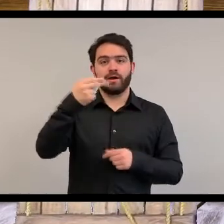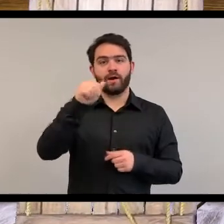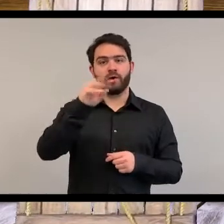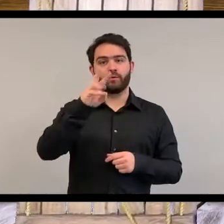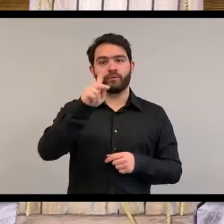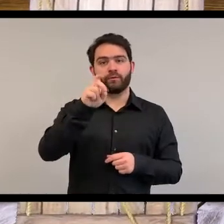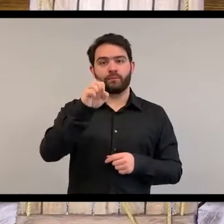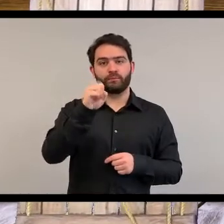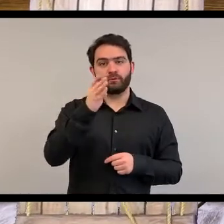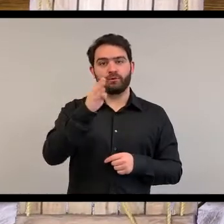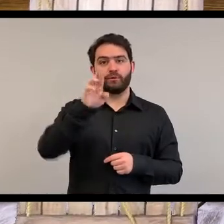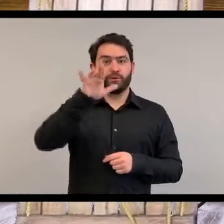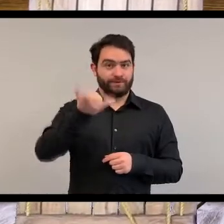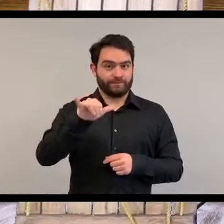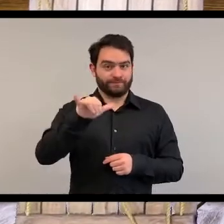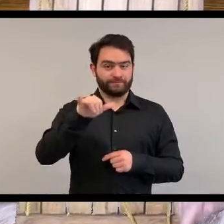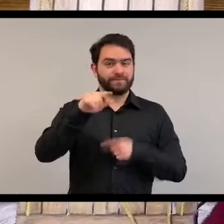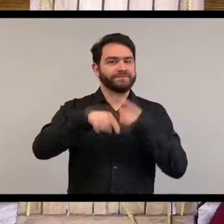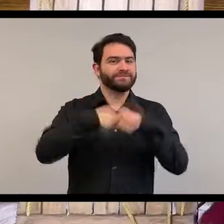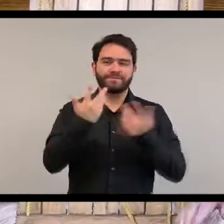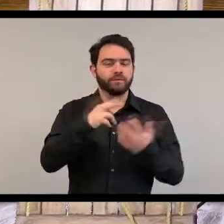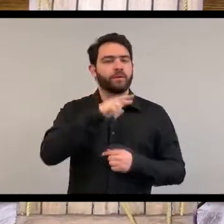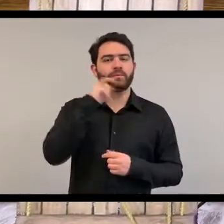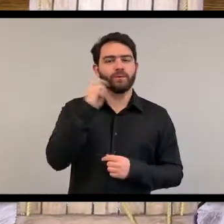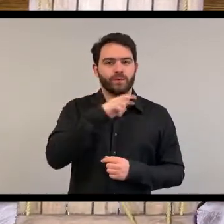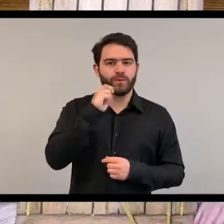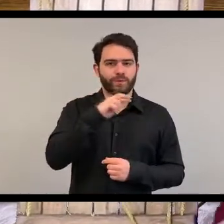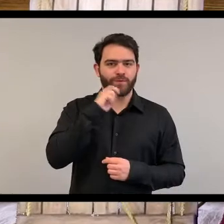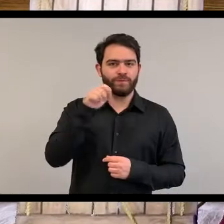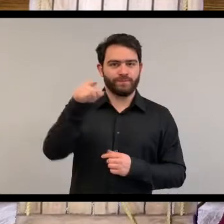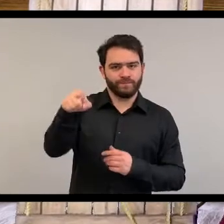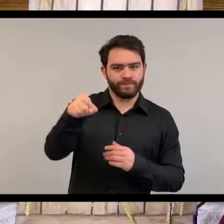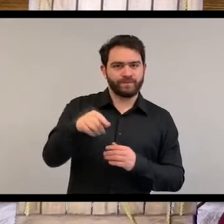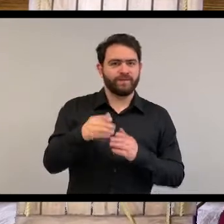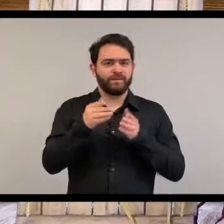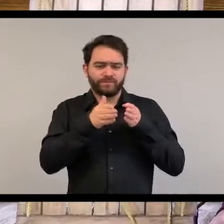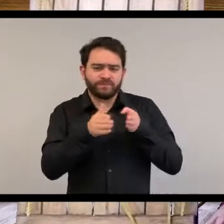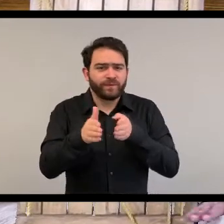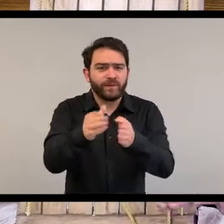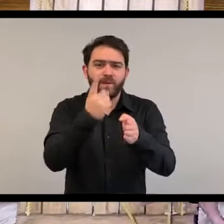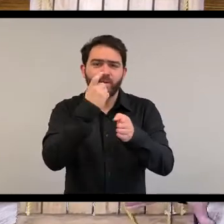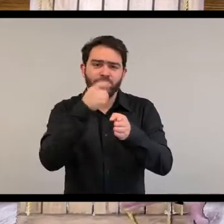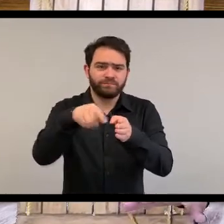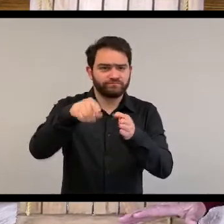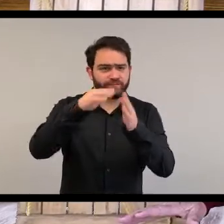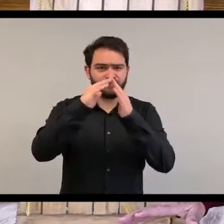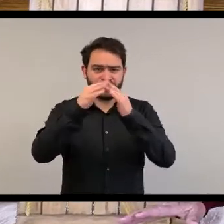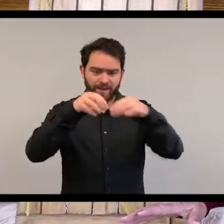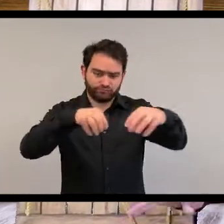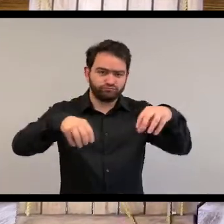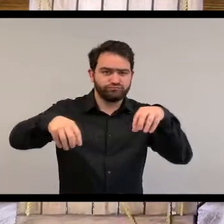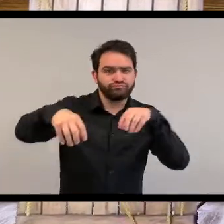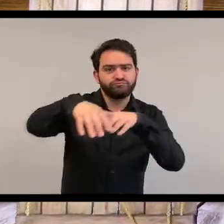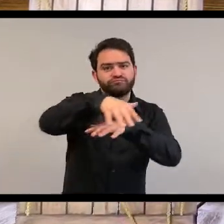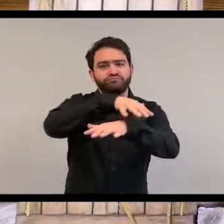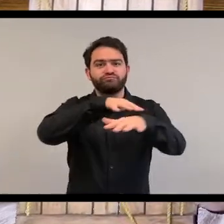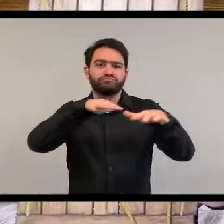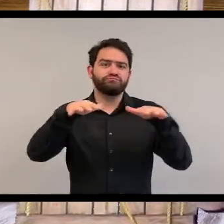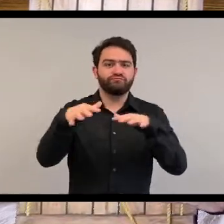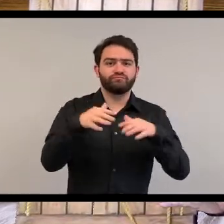en 1955, au bas de la rivière, en bas de la côte. Il y un quartier de Canadiens-Français